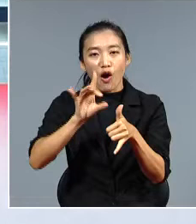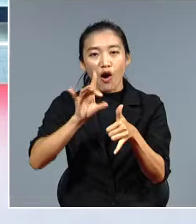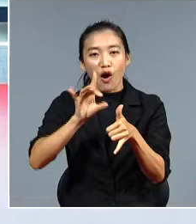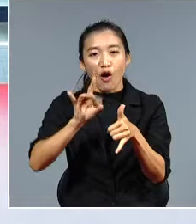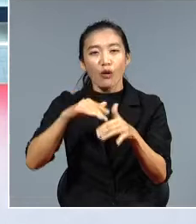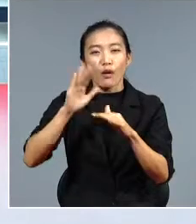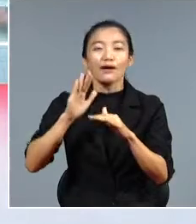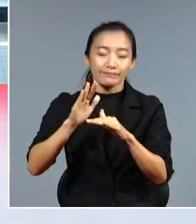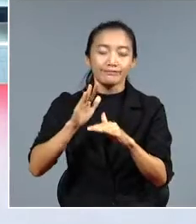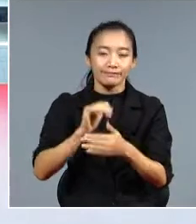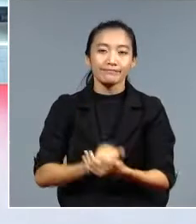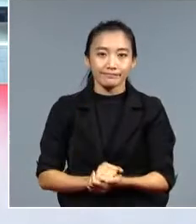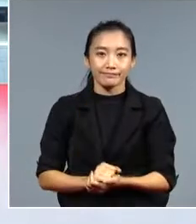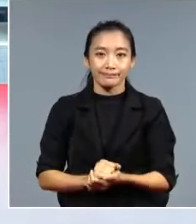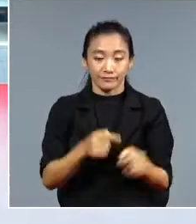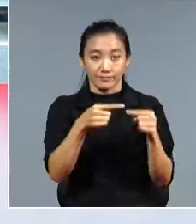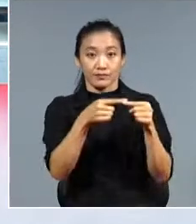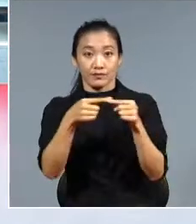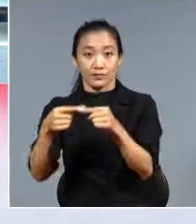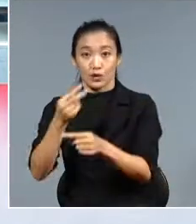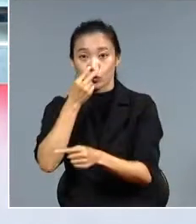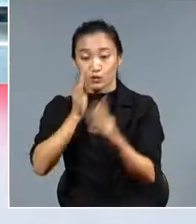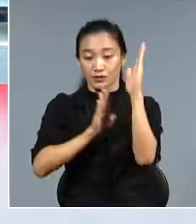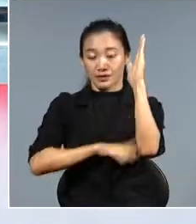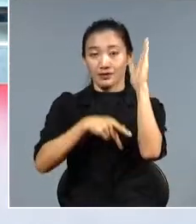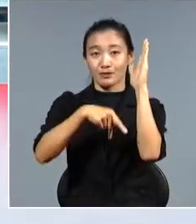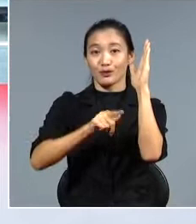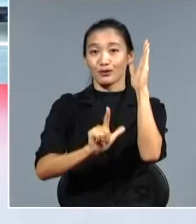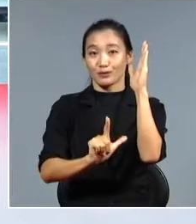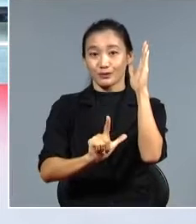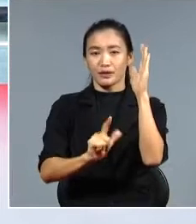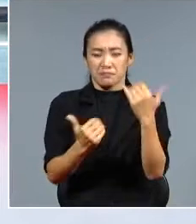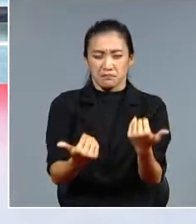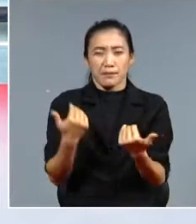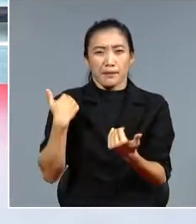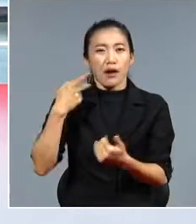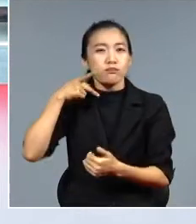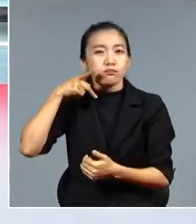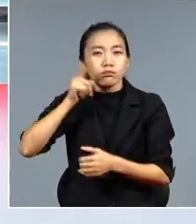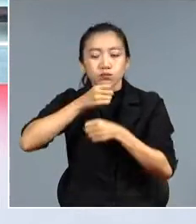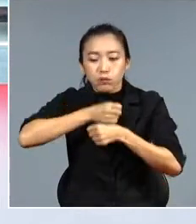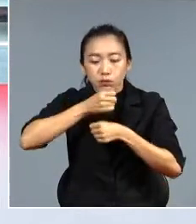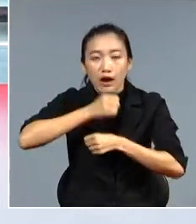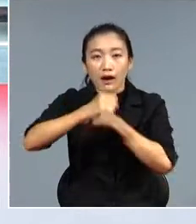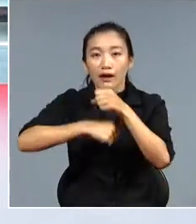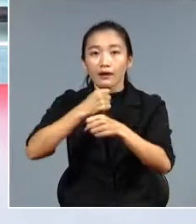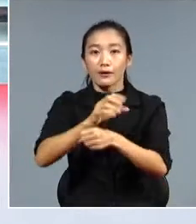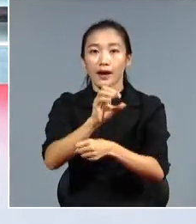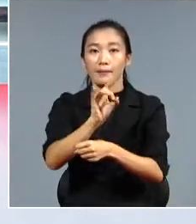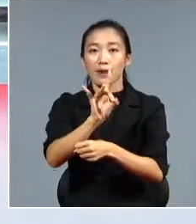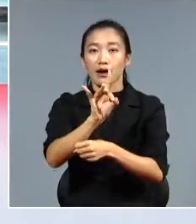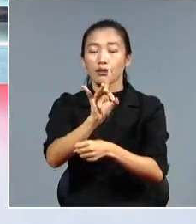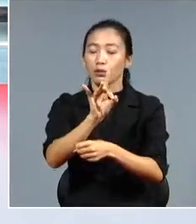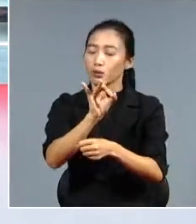ไปดูอีกเรื่องหนึ่งผู้ชมครับที่พัทลุงนะฮะมีคุณป้าวัย58ปีนะครับน่าสงสารม